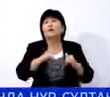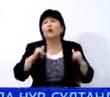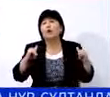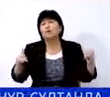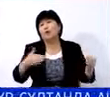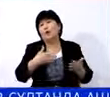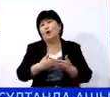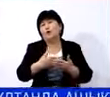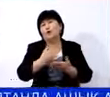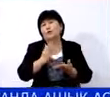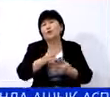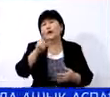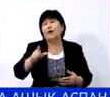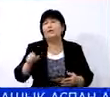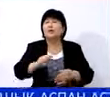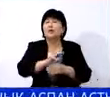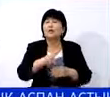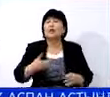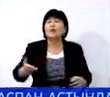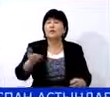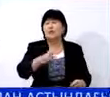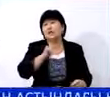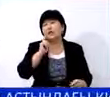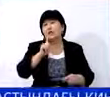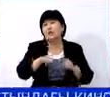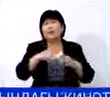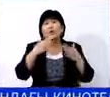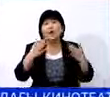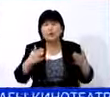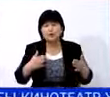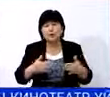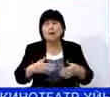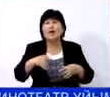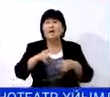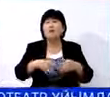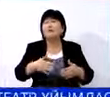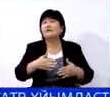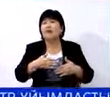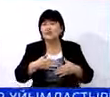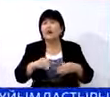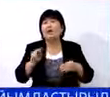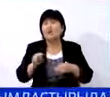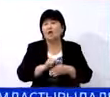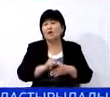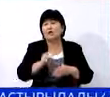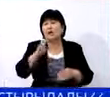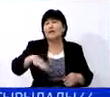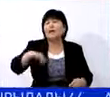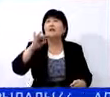қосып жүрген азаматтарды дәріптеу арқылы біз жастарды отансүйгіштікке, ел жандылыққа тәрбиелейміз. Ел